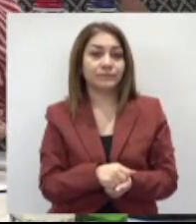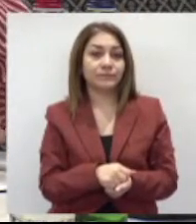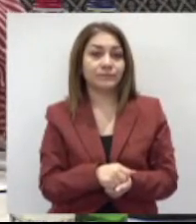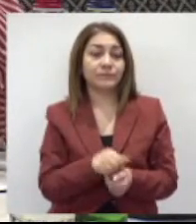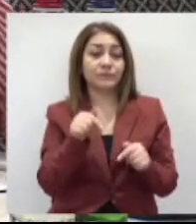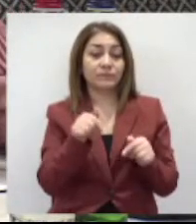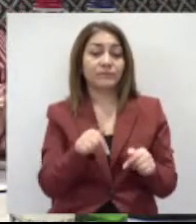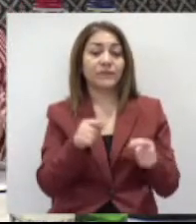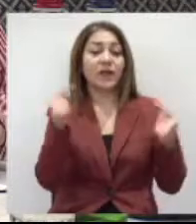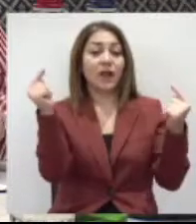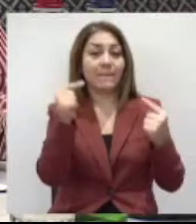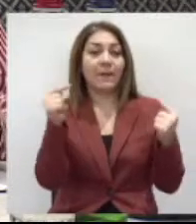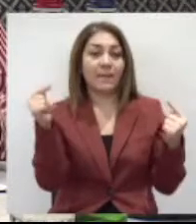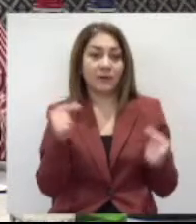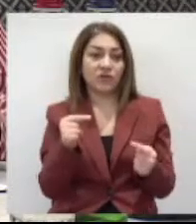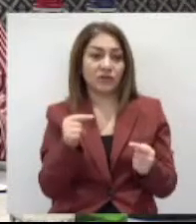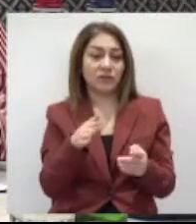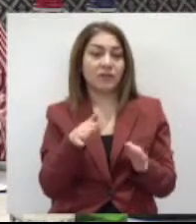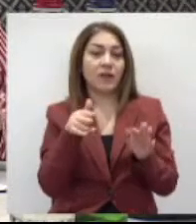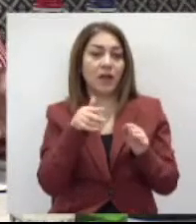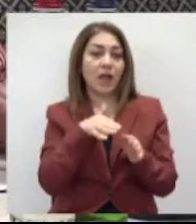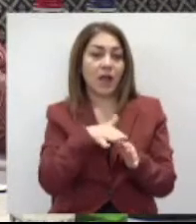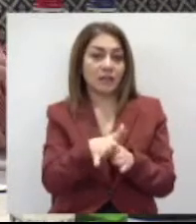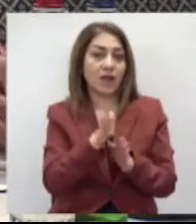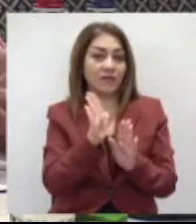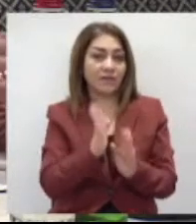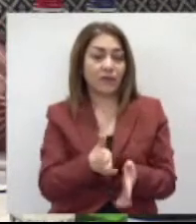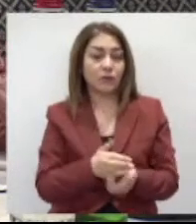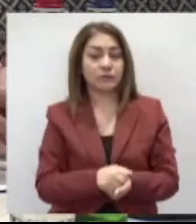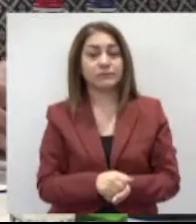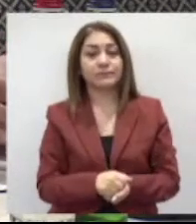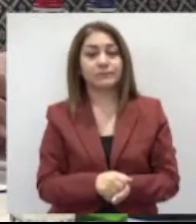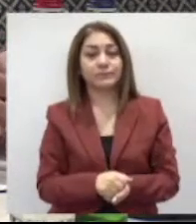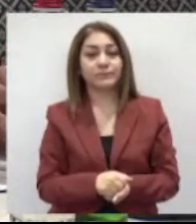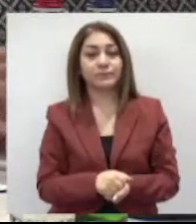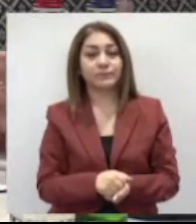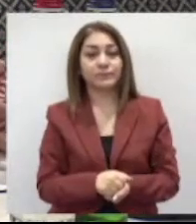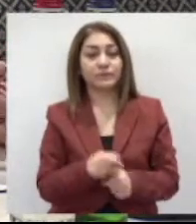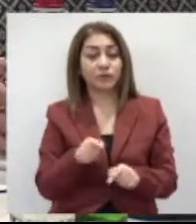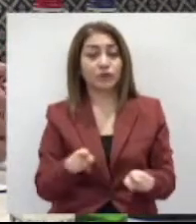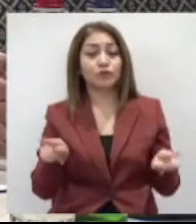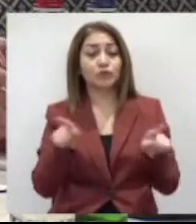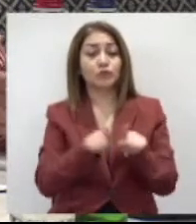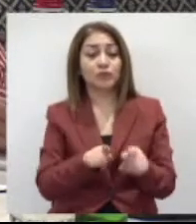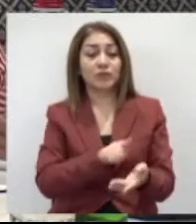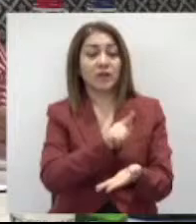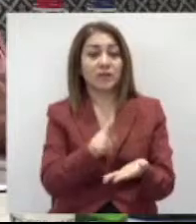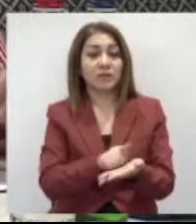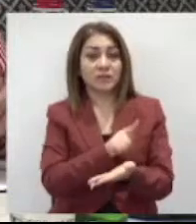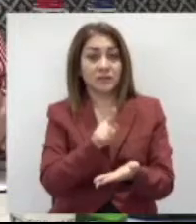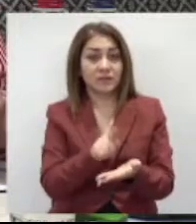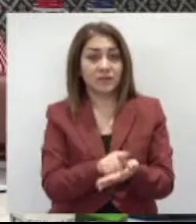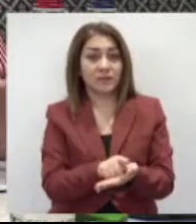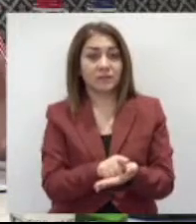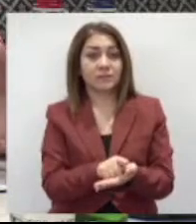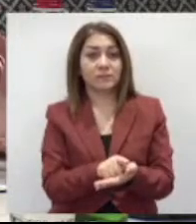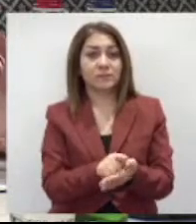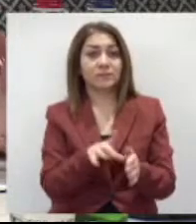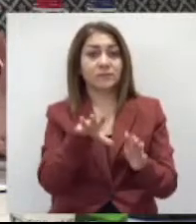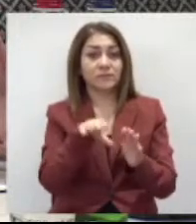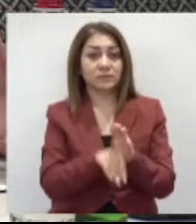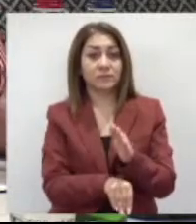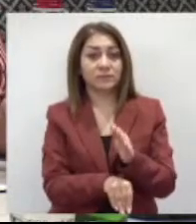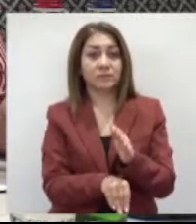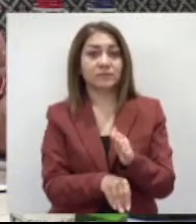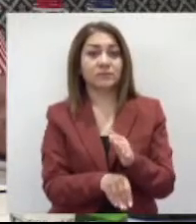վերտարությունը դրան համարժեք է փորձ կատարվել, ընտրվել։ Այս նույն հարցադրման կամ ուղղության կոնտեքստում են ընդգրկվում